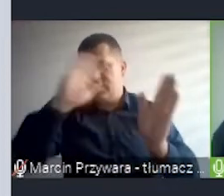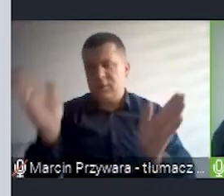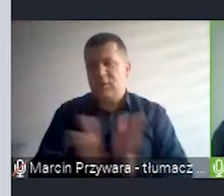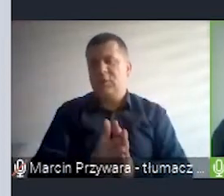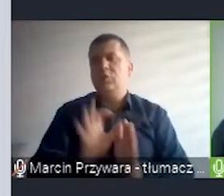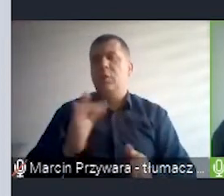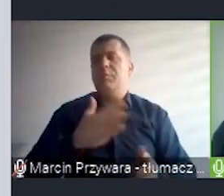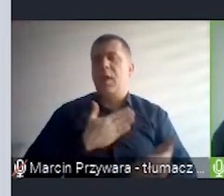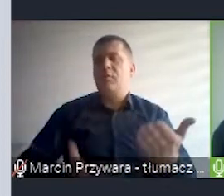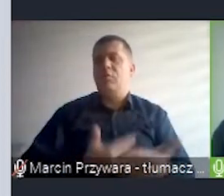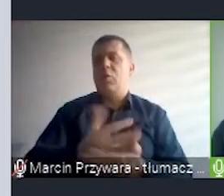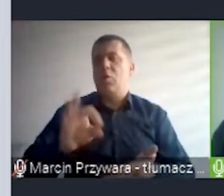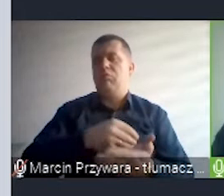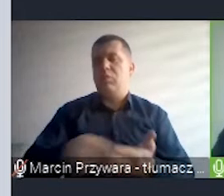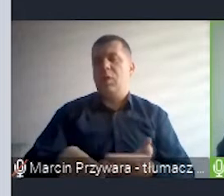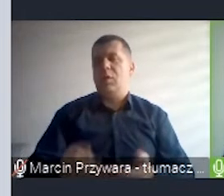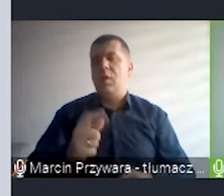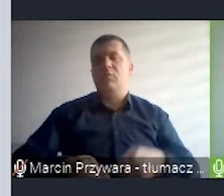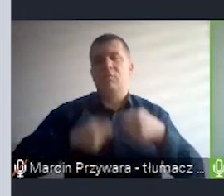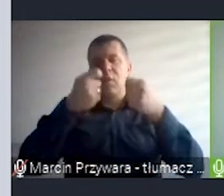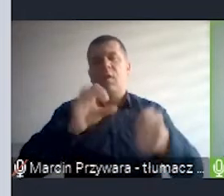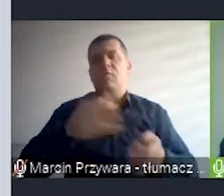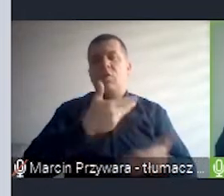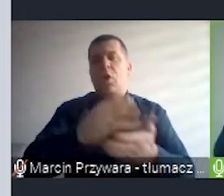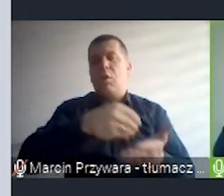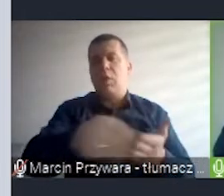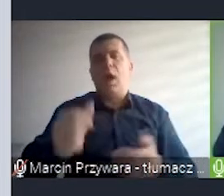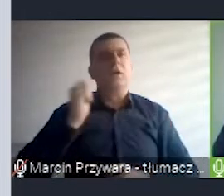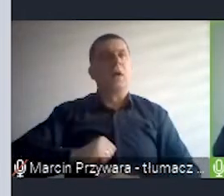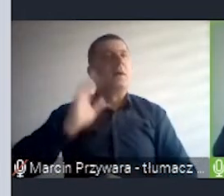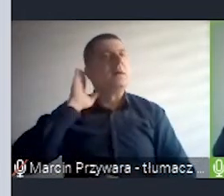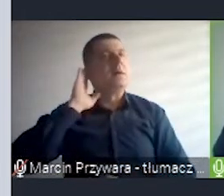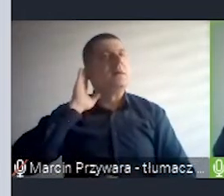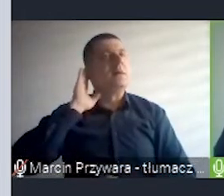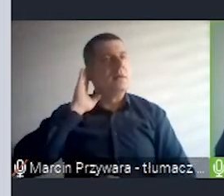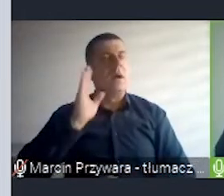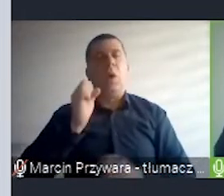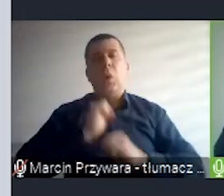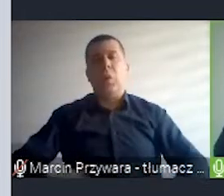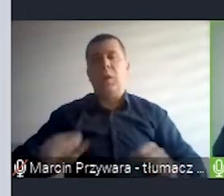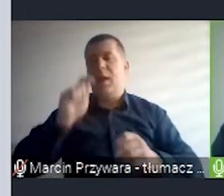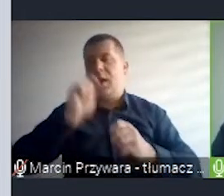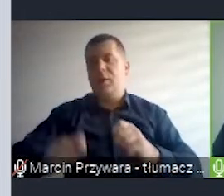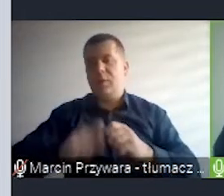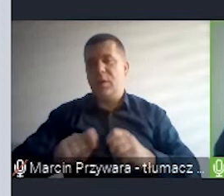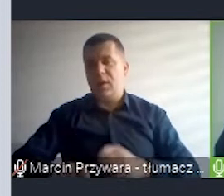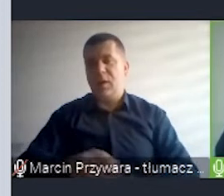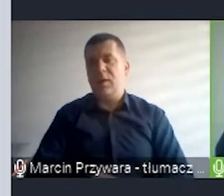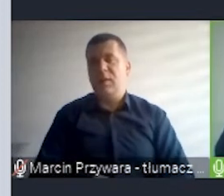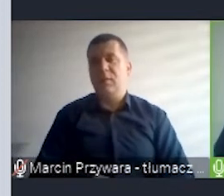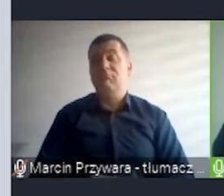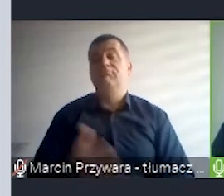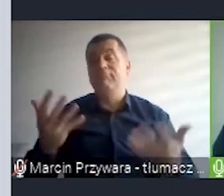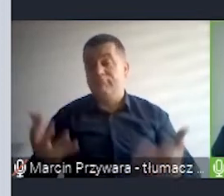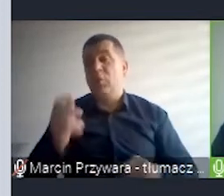we wniosku o płatność. One złożyły wniosek o płatność i liczyły na to, że ominie je kontrola. No